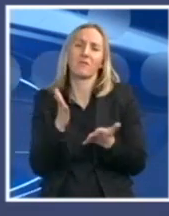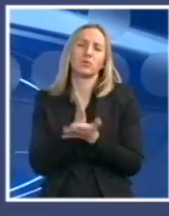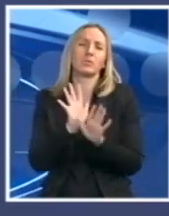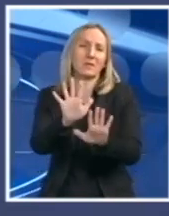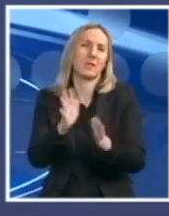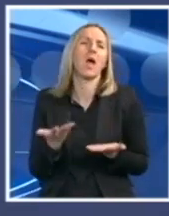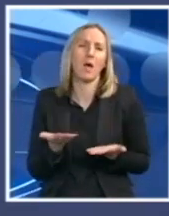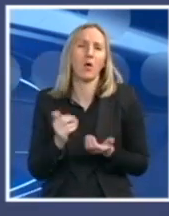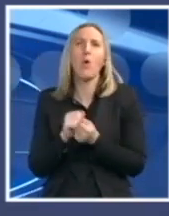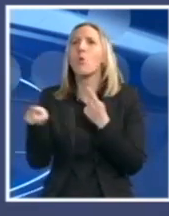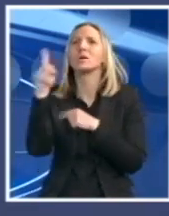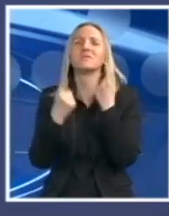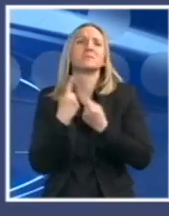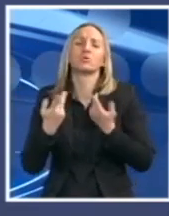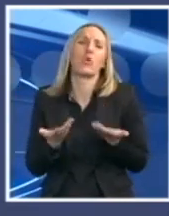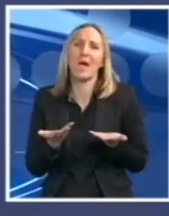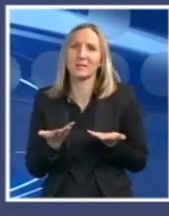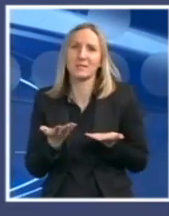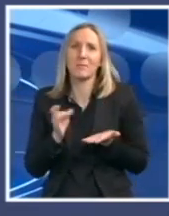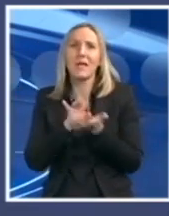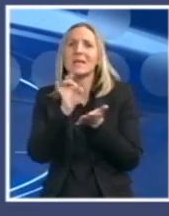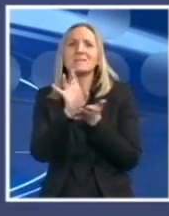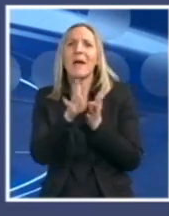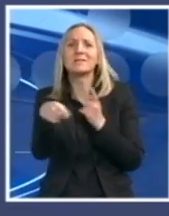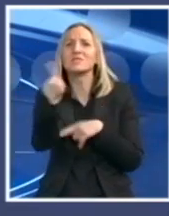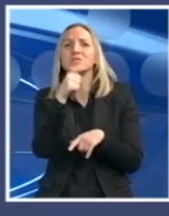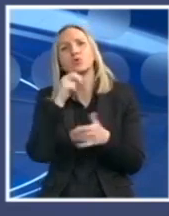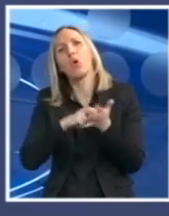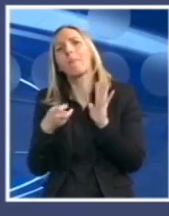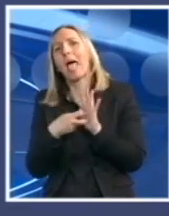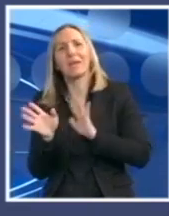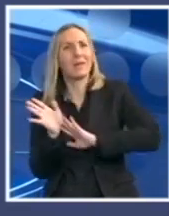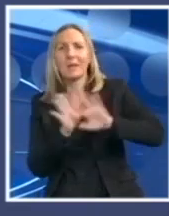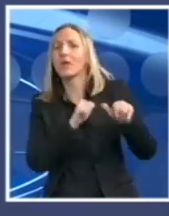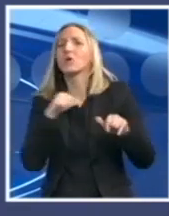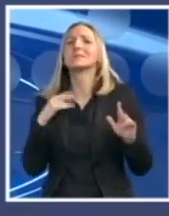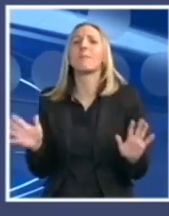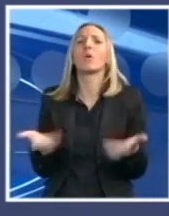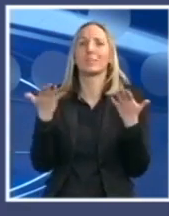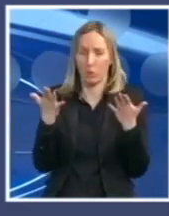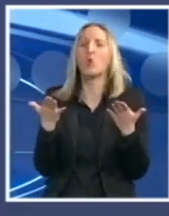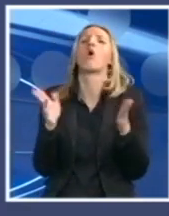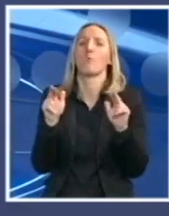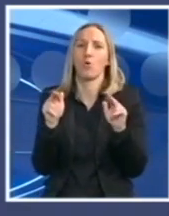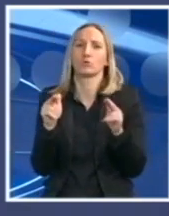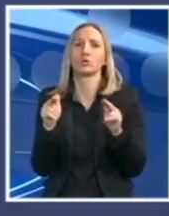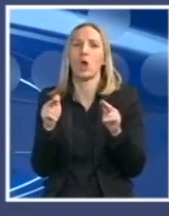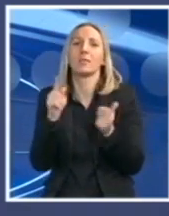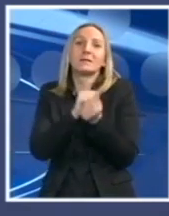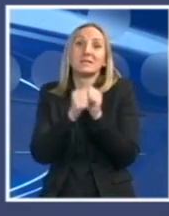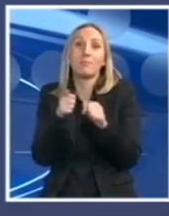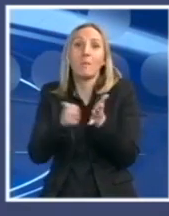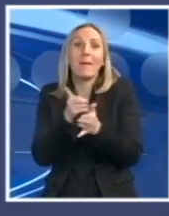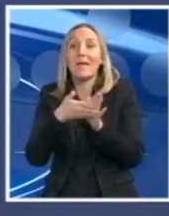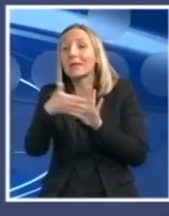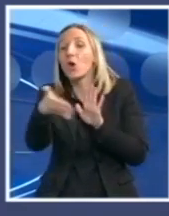u svim situacijama, izbacit će sve ono što je elektivno, što su planirali, radit će samo hitne slučajeve, da se premosti taj period, i